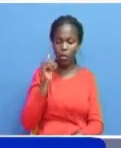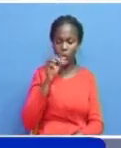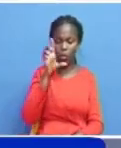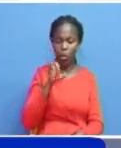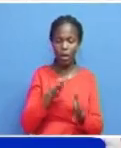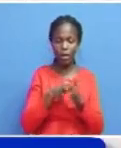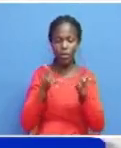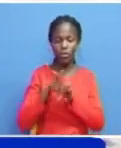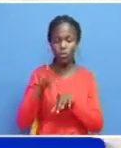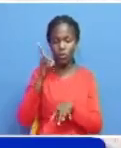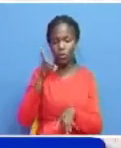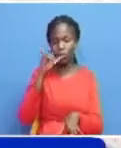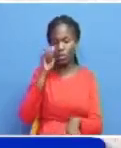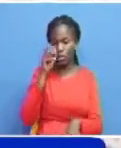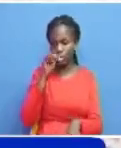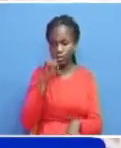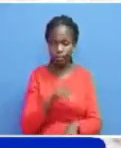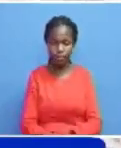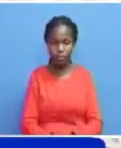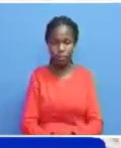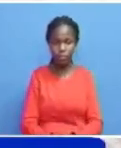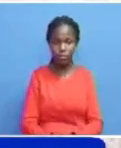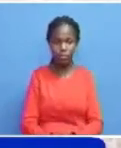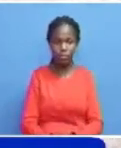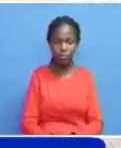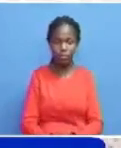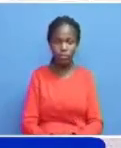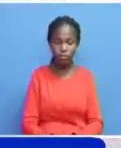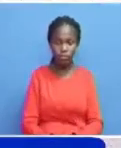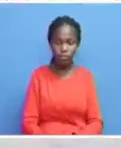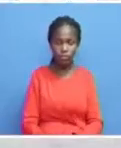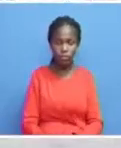pia Diani. Kaleb Chalo Mutongo TV, Vilingi wa Mauvo.